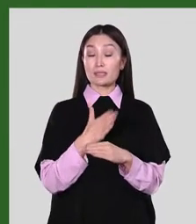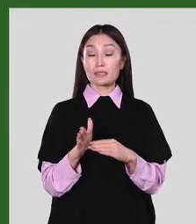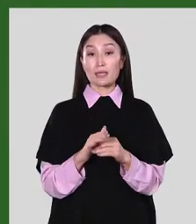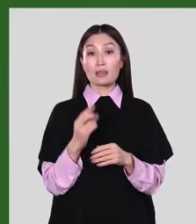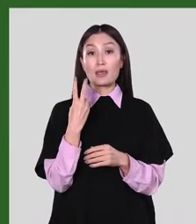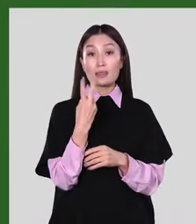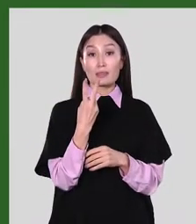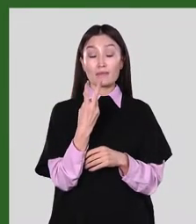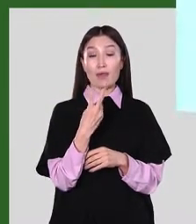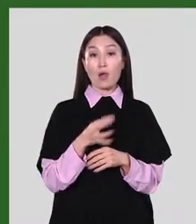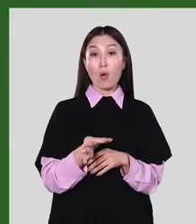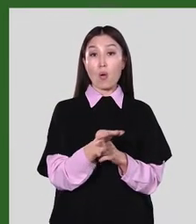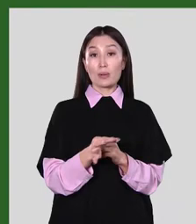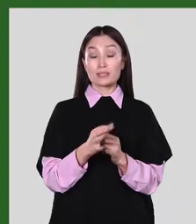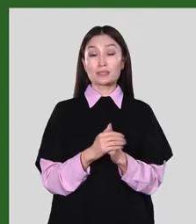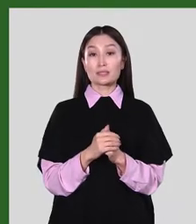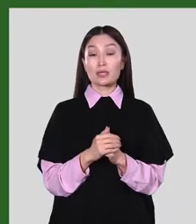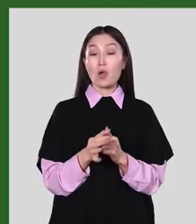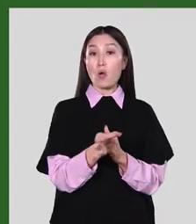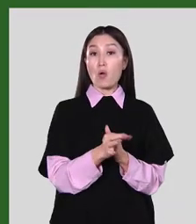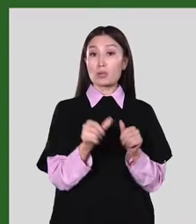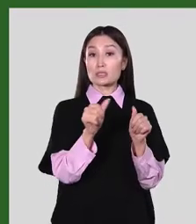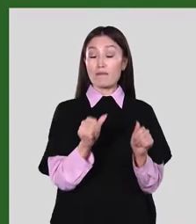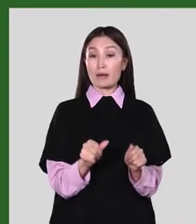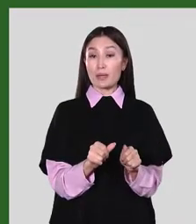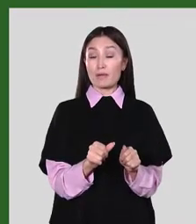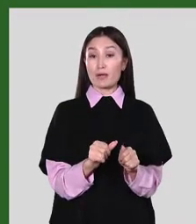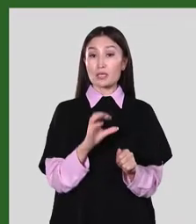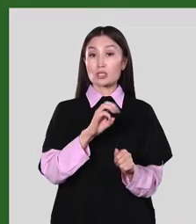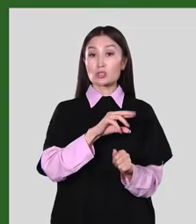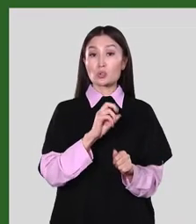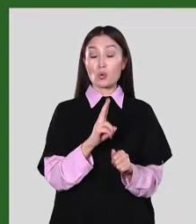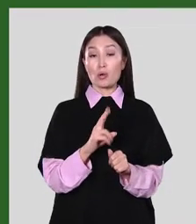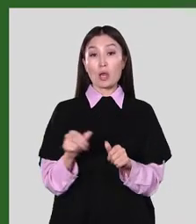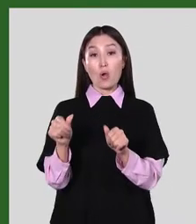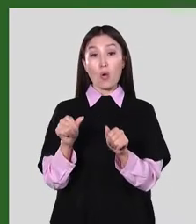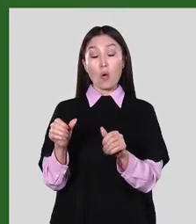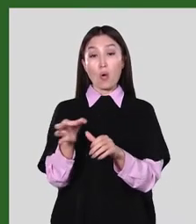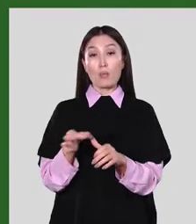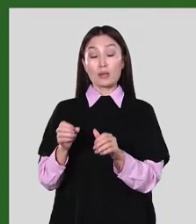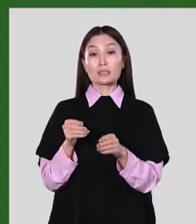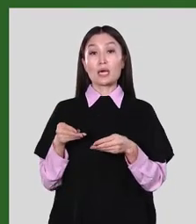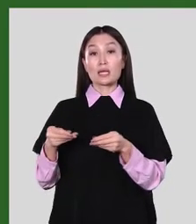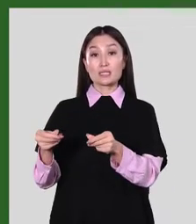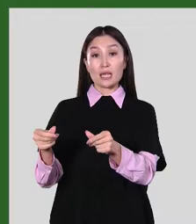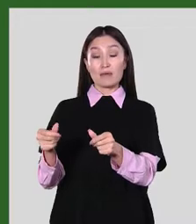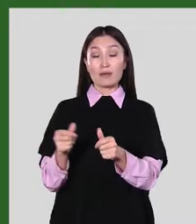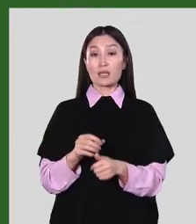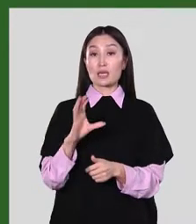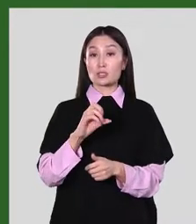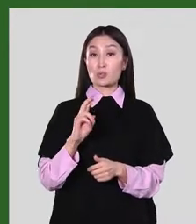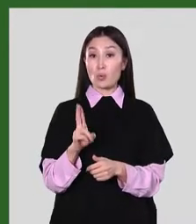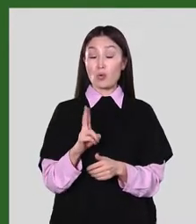на две области область формирования стока и область рассеивания стока